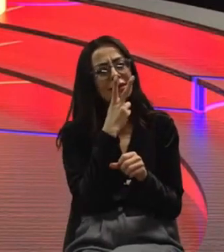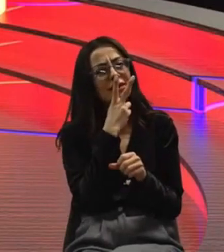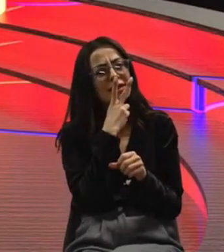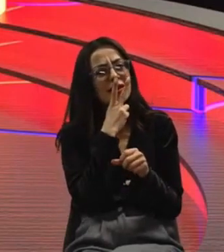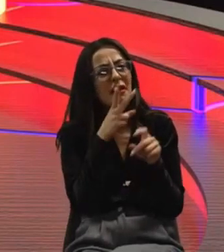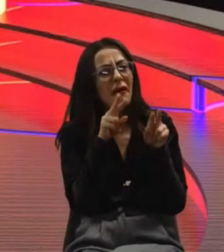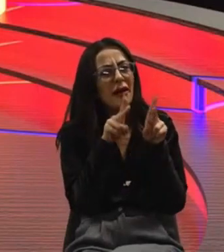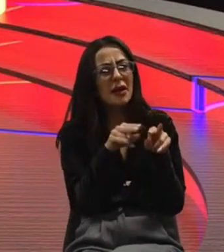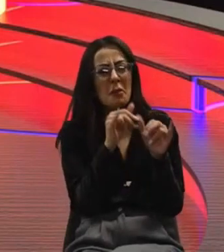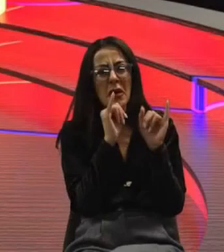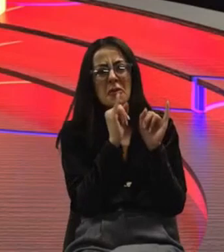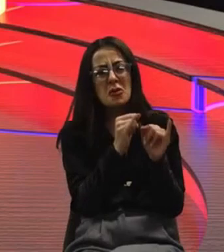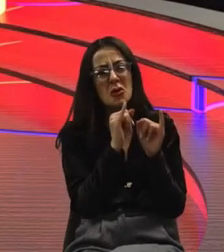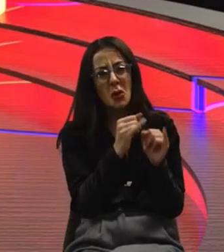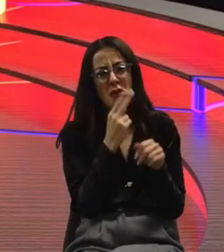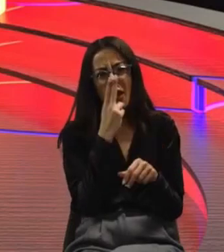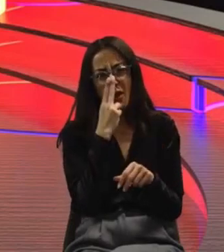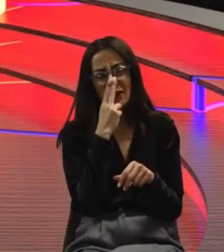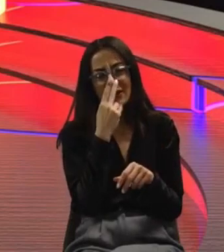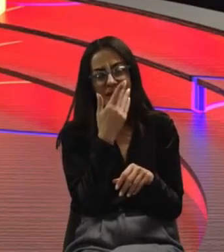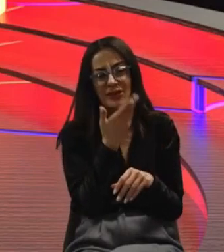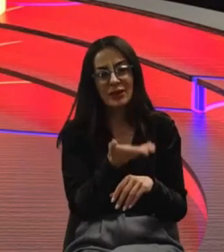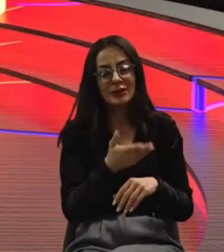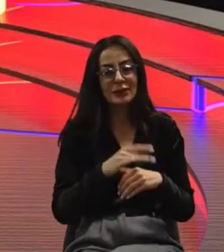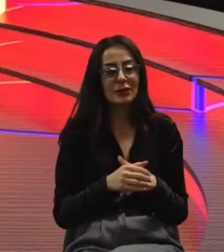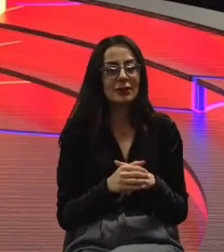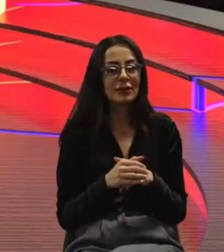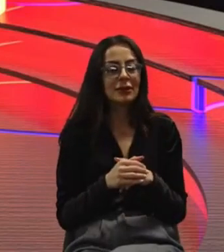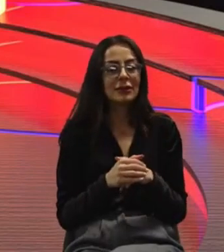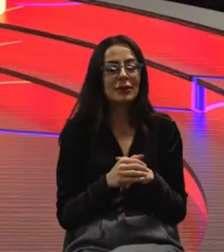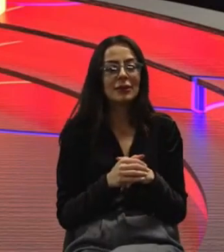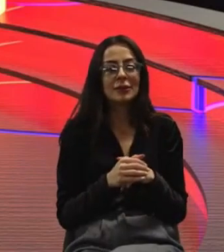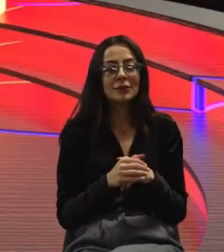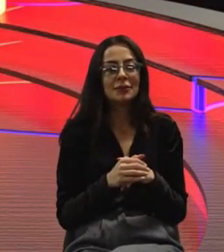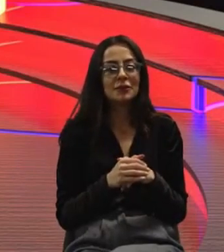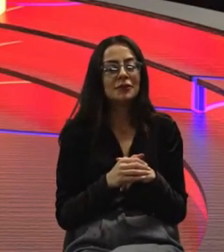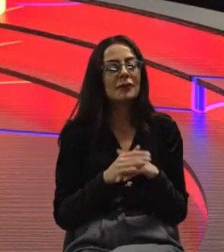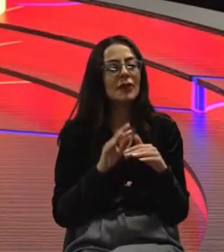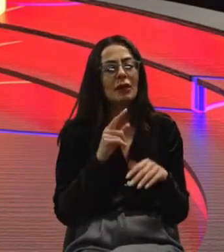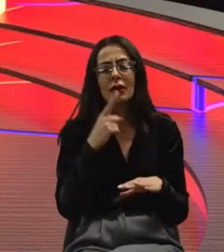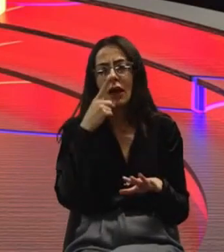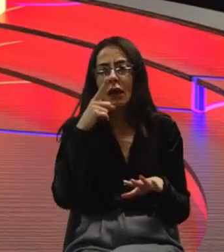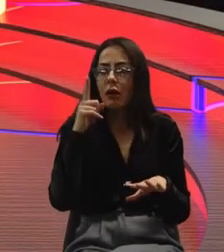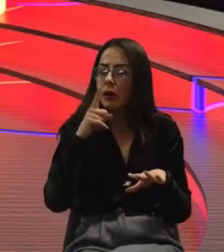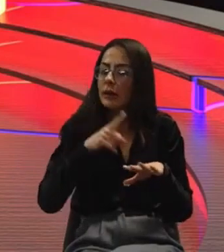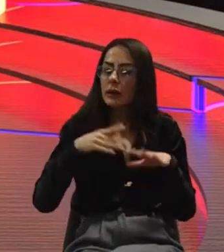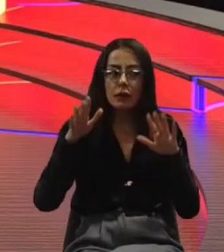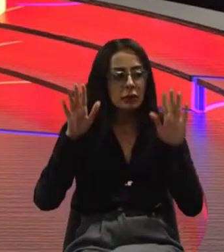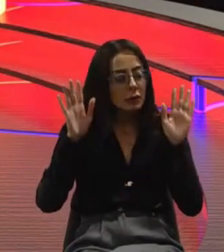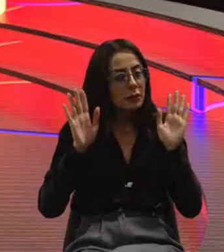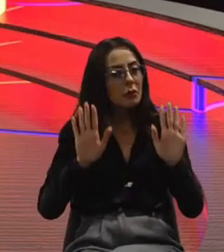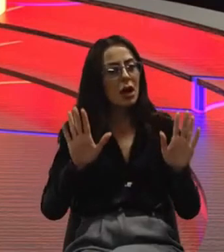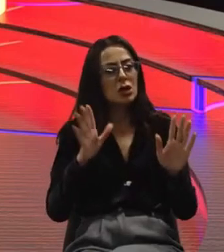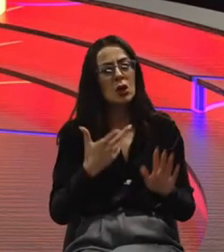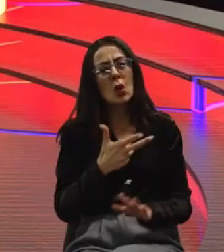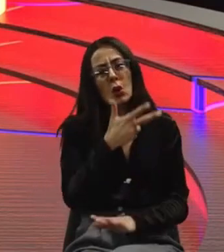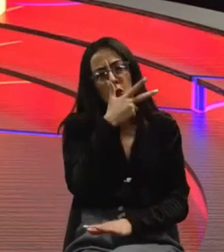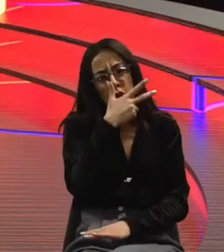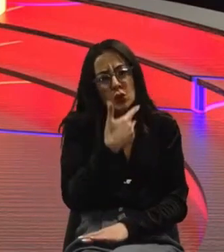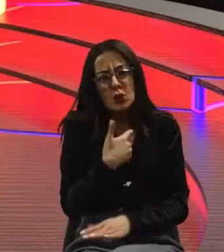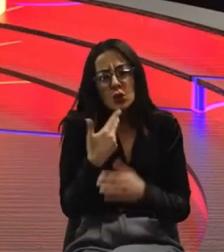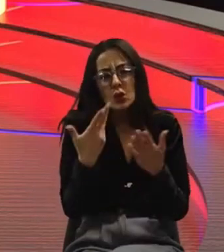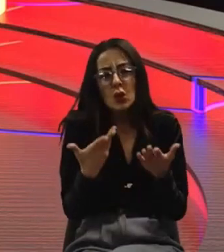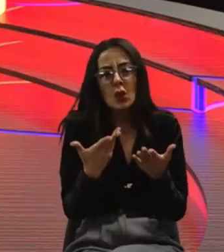kadar kötü alışkanlıklar Bunu niye size diyeceksiniz ya birden lastiği de başladı inanın bu hak eden üzülüyorum gençlerin